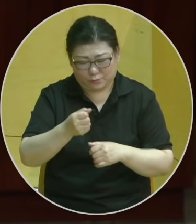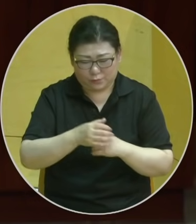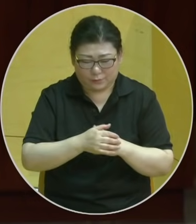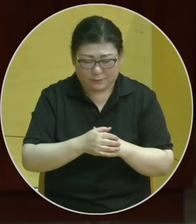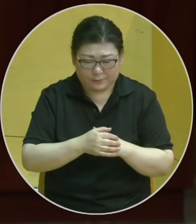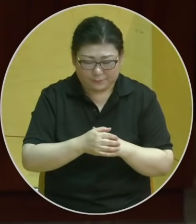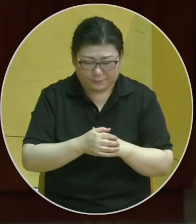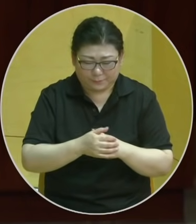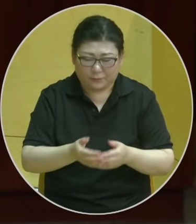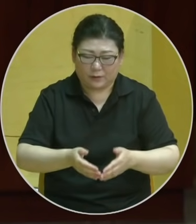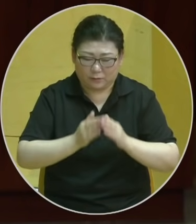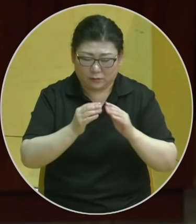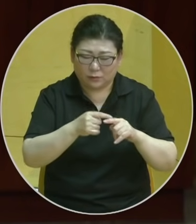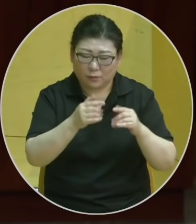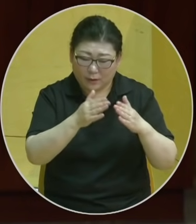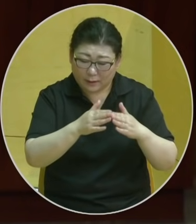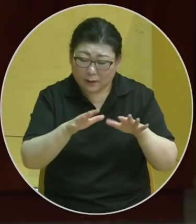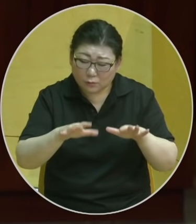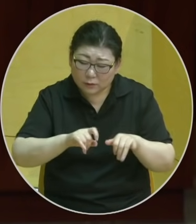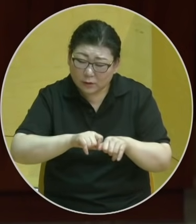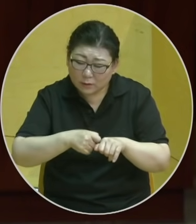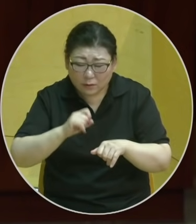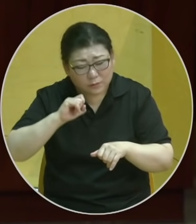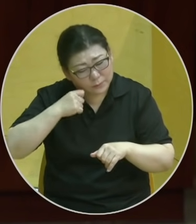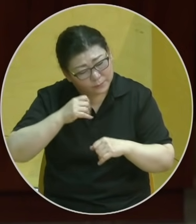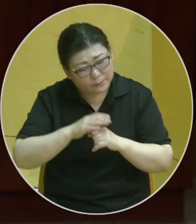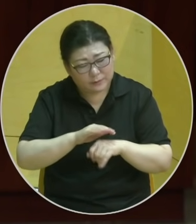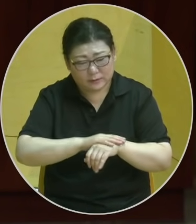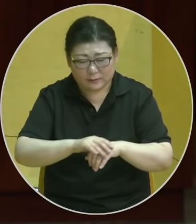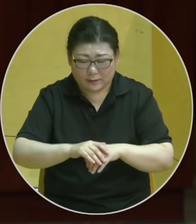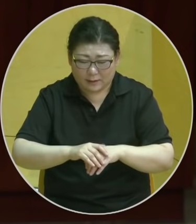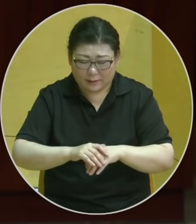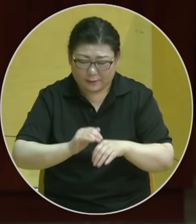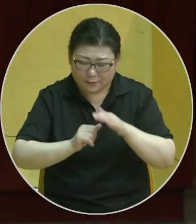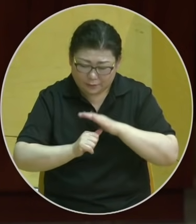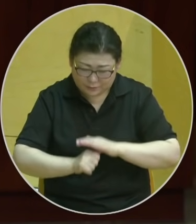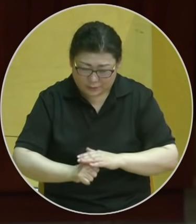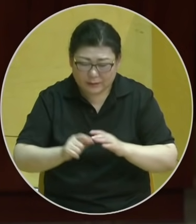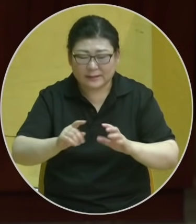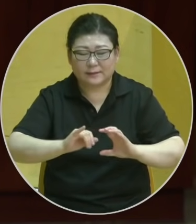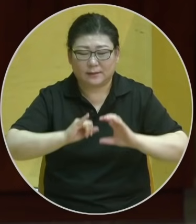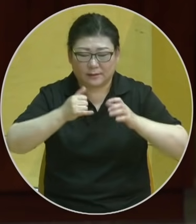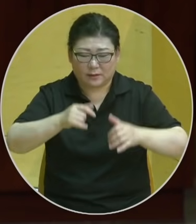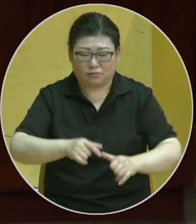오늘의 핍박을 잘 견뎌내고 이 세상을 구원하는 방주가 되게 하여 주시옵소서.